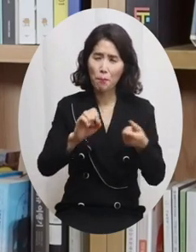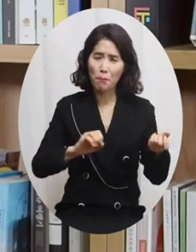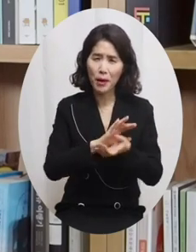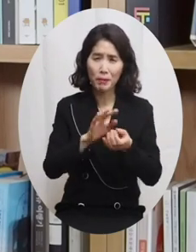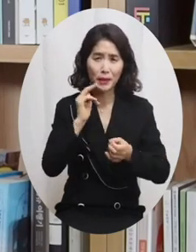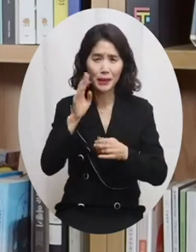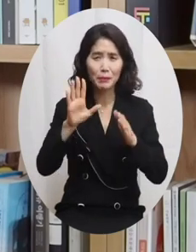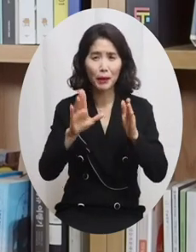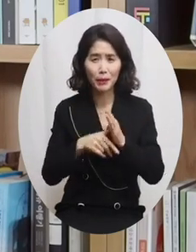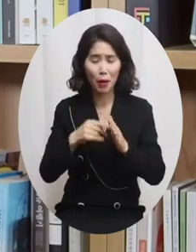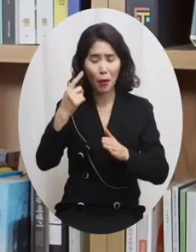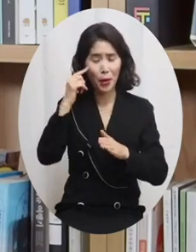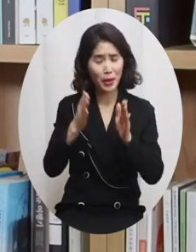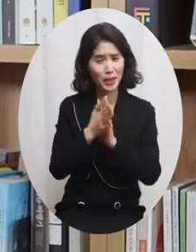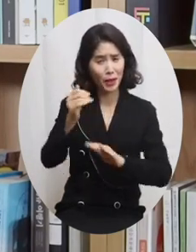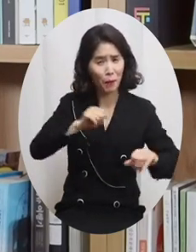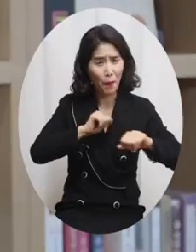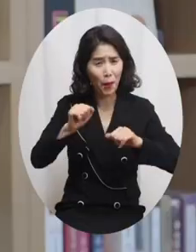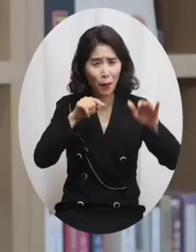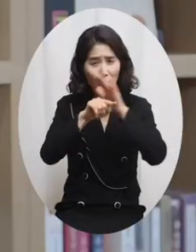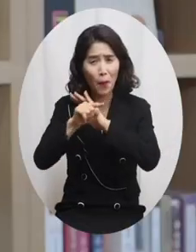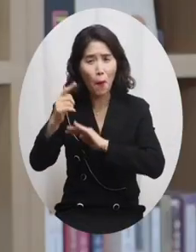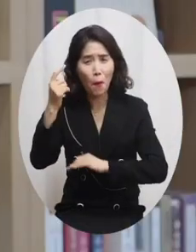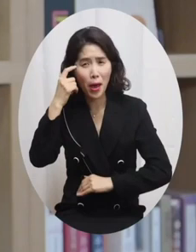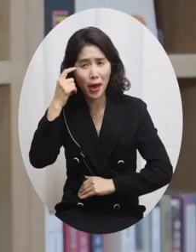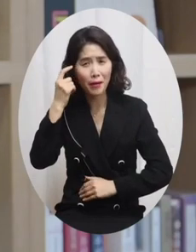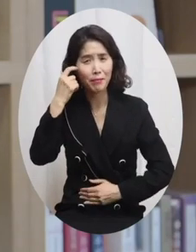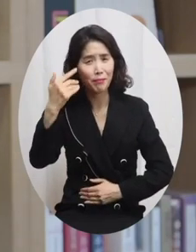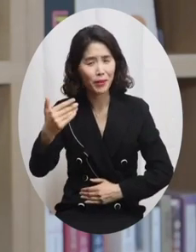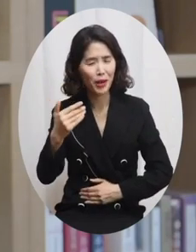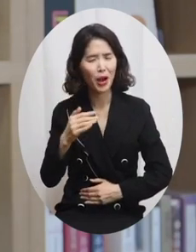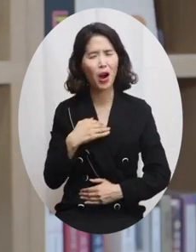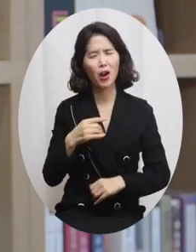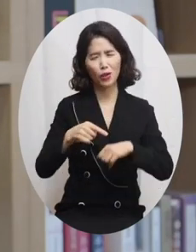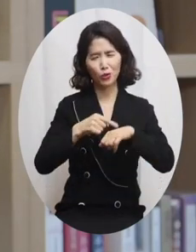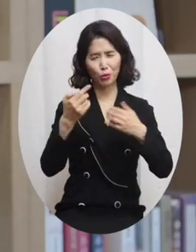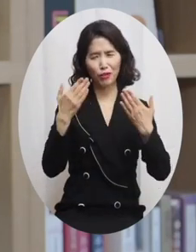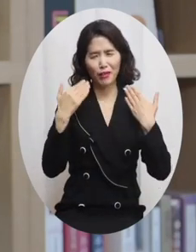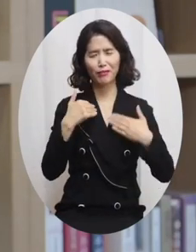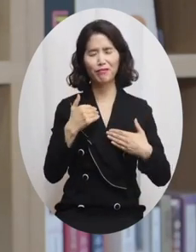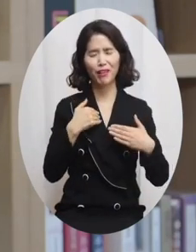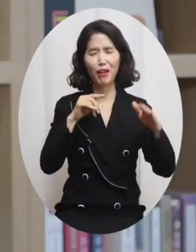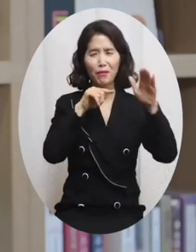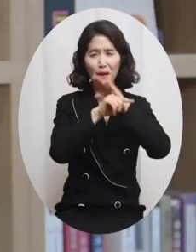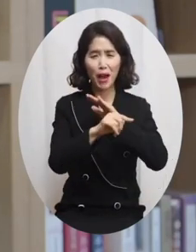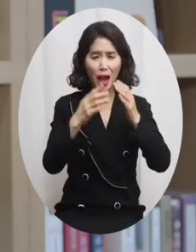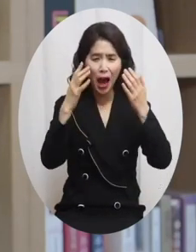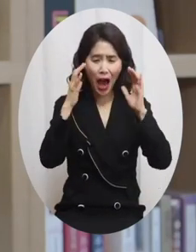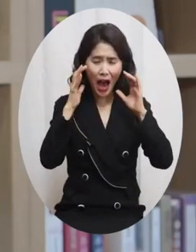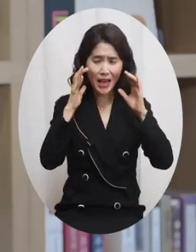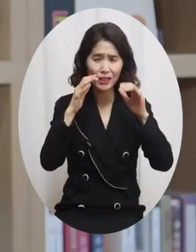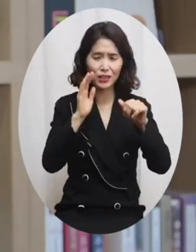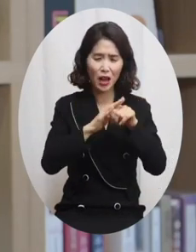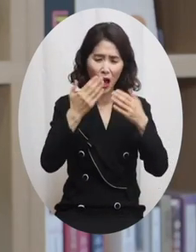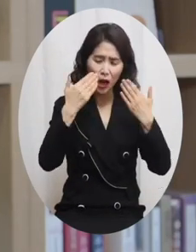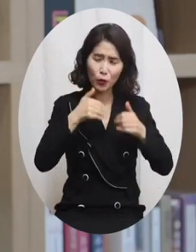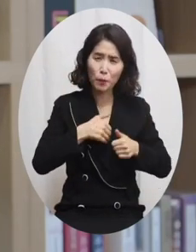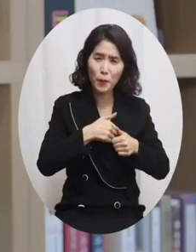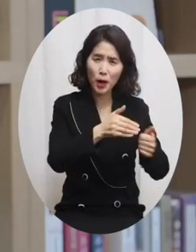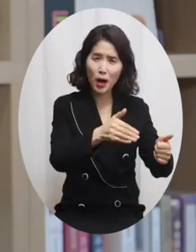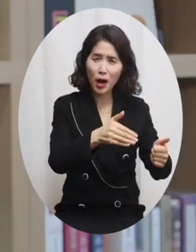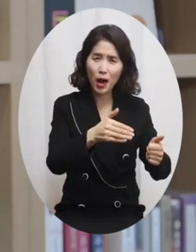시점에 이렇게 많이 다니셨을까요? 예. 그때 이제 다닌 게 초등학교인데 예. 아이를 등교시키면서